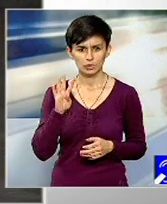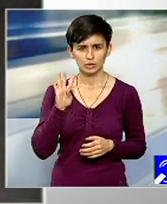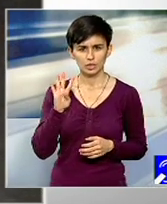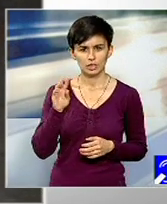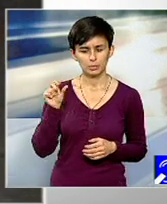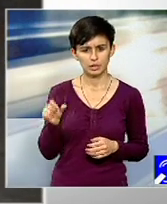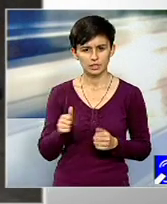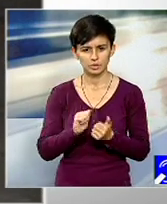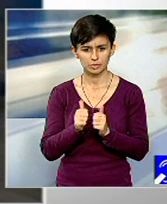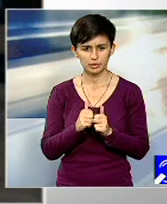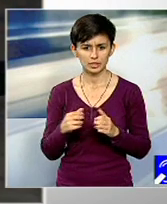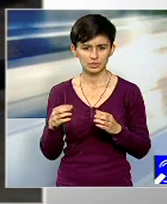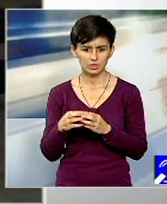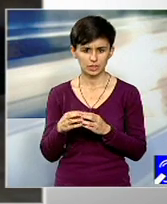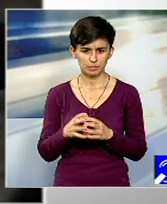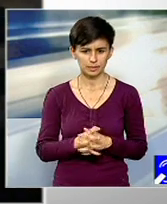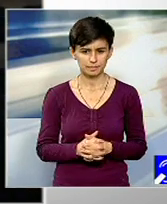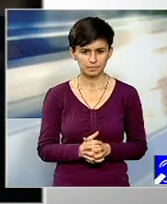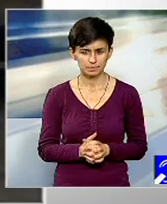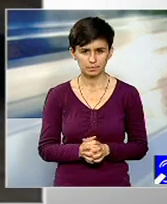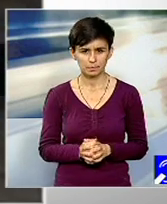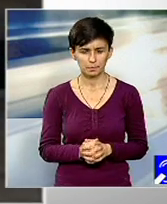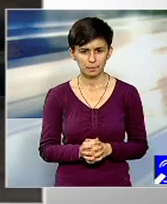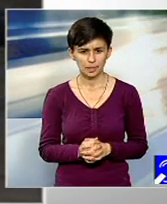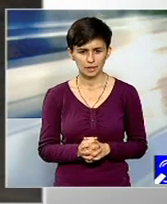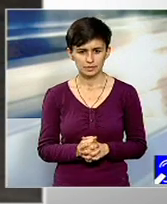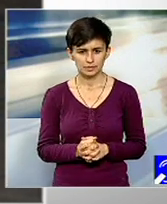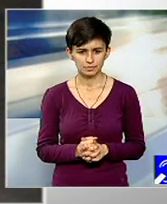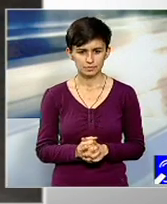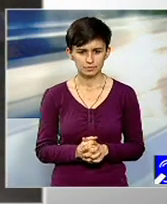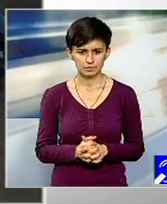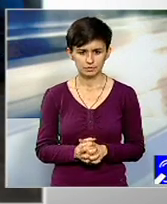nu? Într-o echipă. 3 plus rezervă.